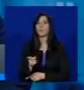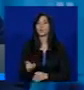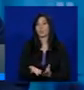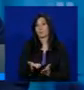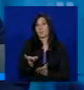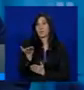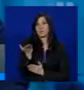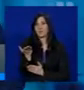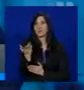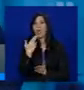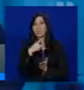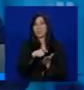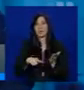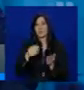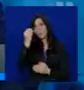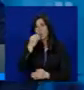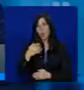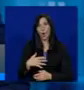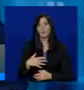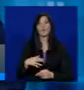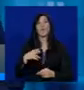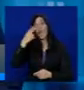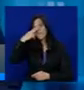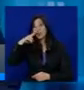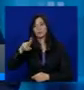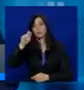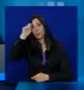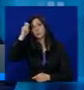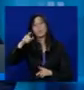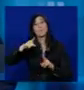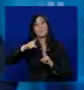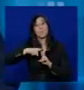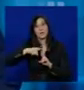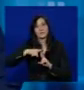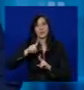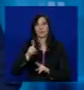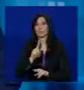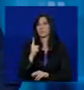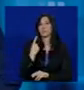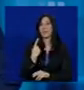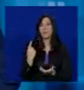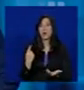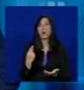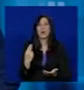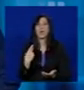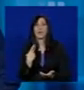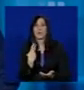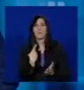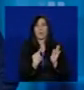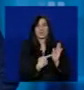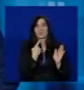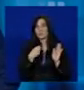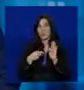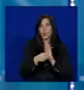издигне на листата на Благоевград и Велико Търново. Господин Пеевски, който не само е символ на корупция, не само е символ на